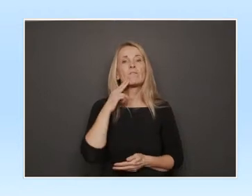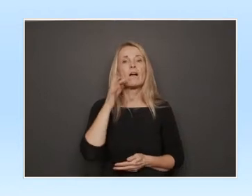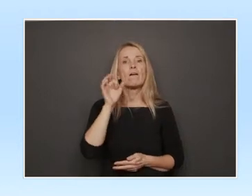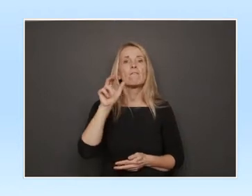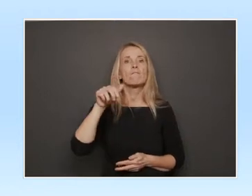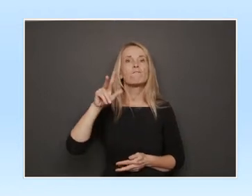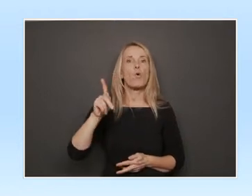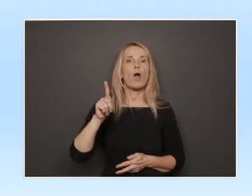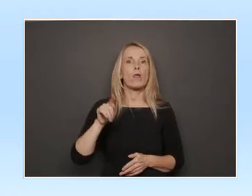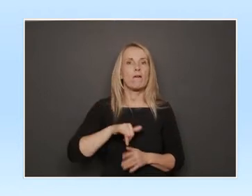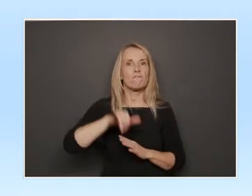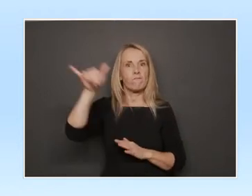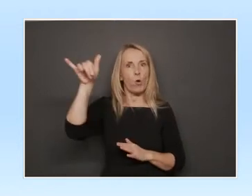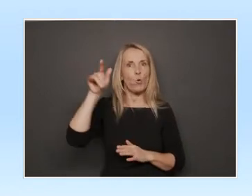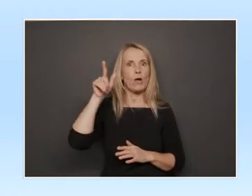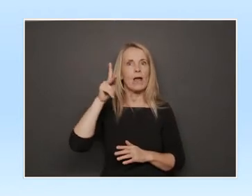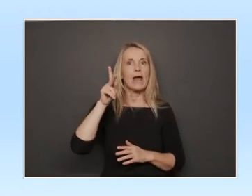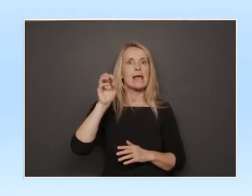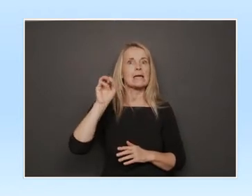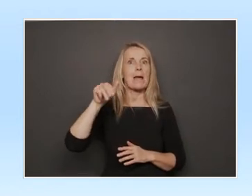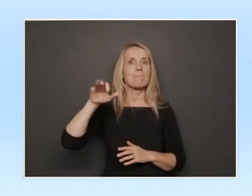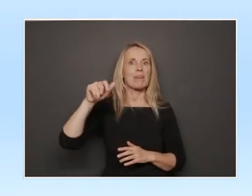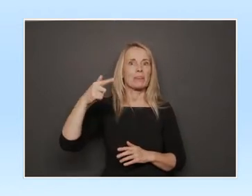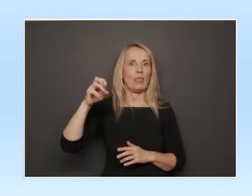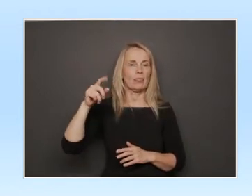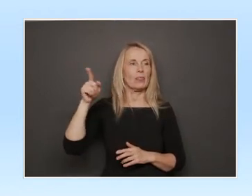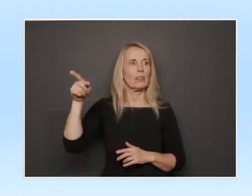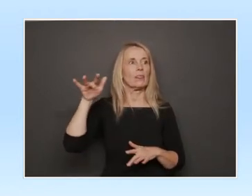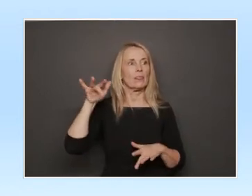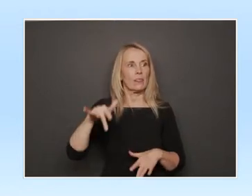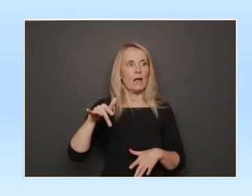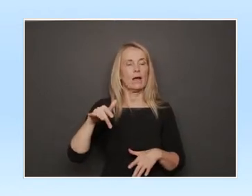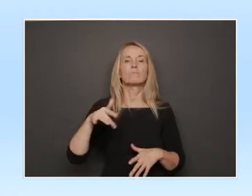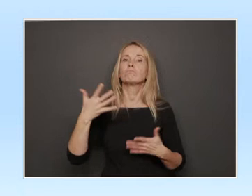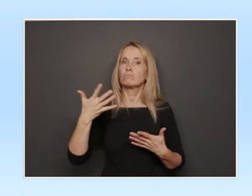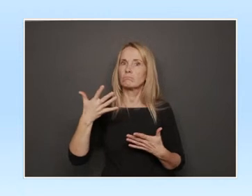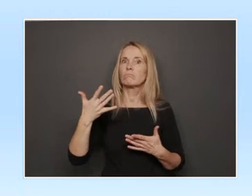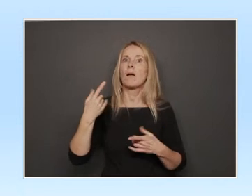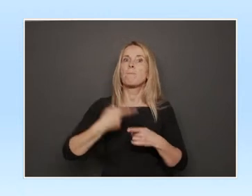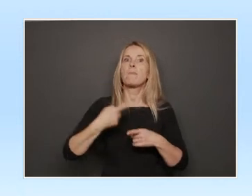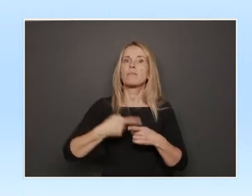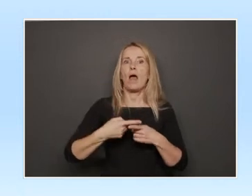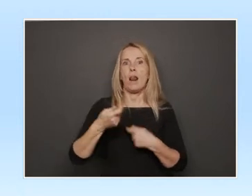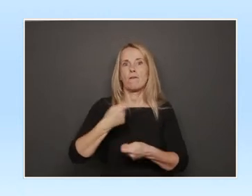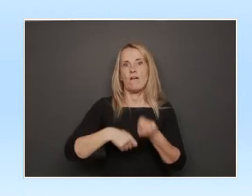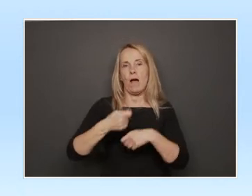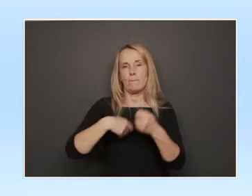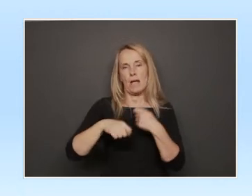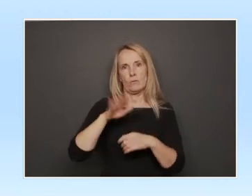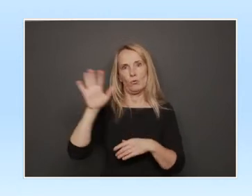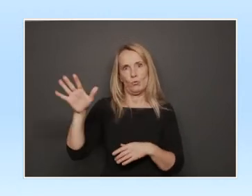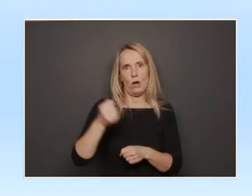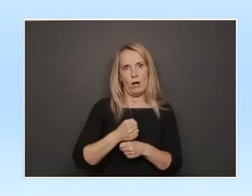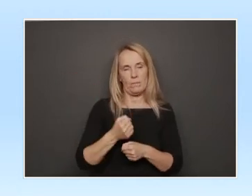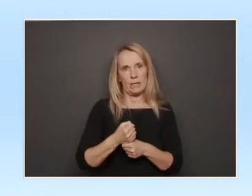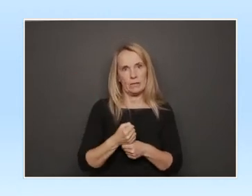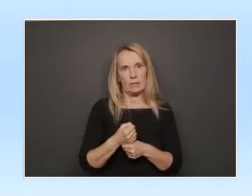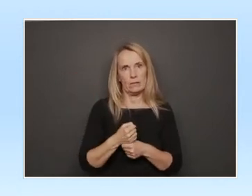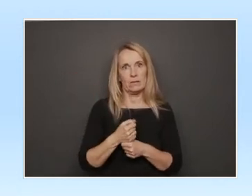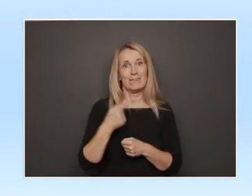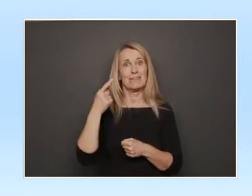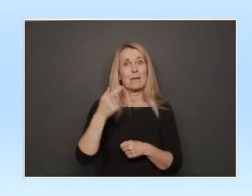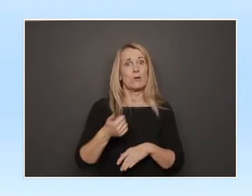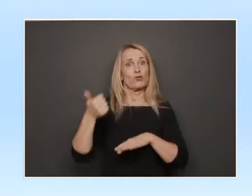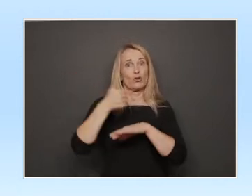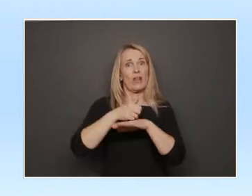Funkenflug befindet sich in Kemmerton und ist im Bereich Feuerraumtechnik und Metallverarbeitung tätig. Alois Wegscheider